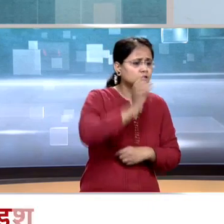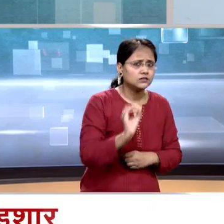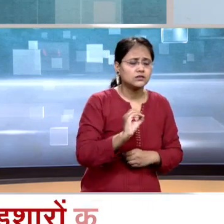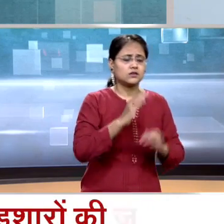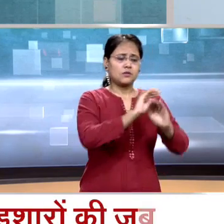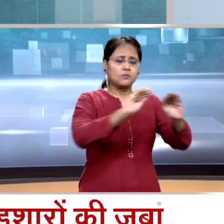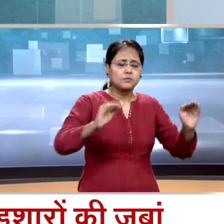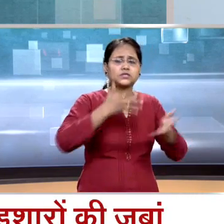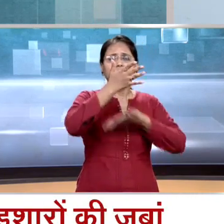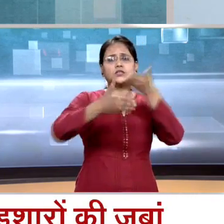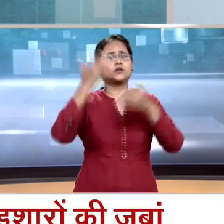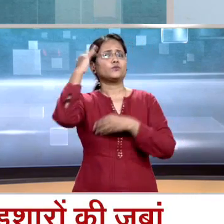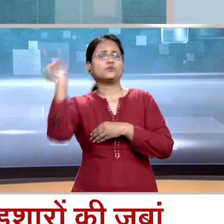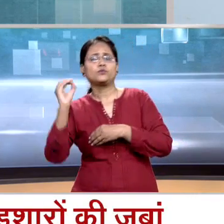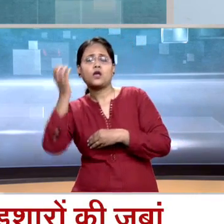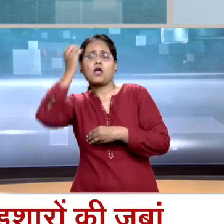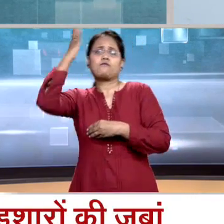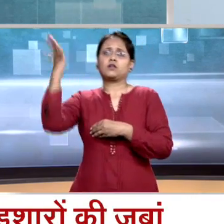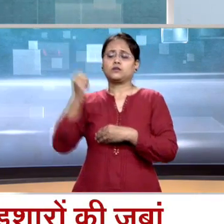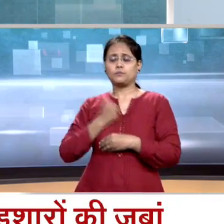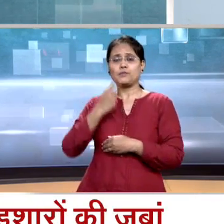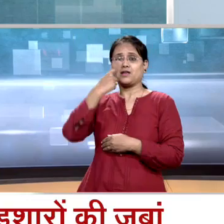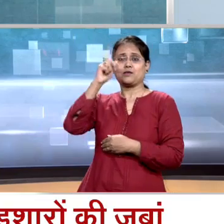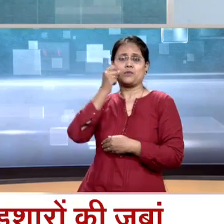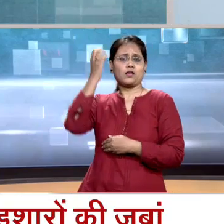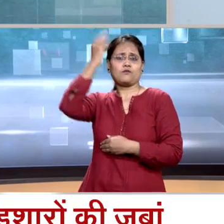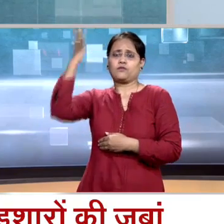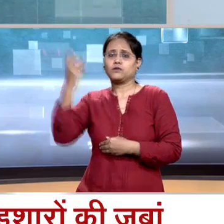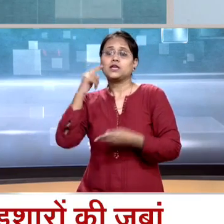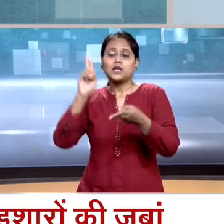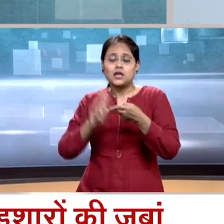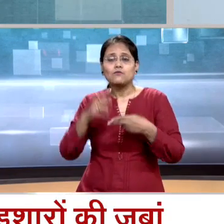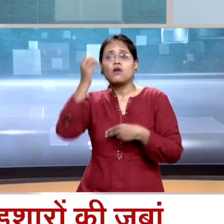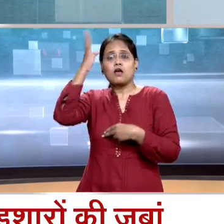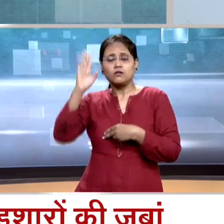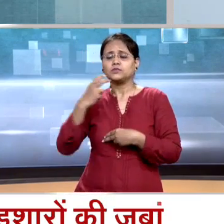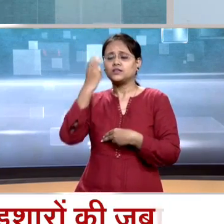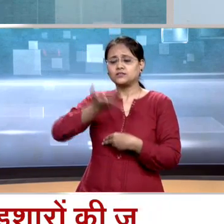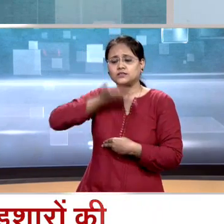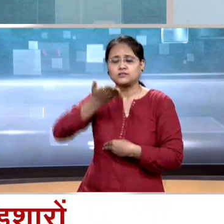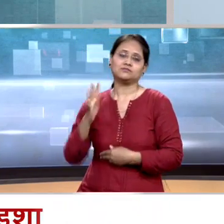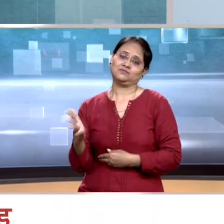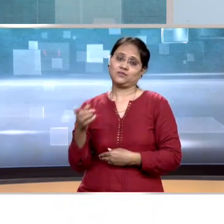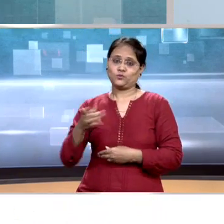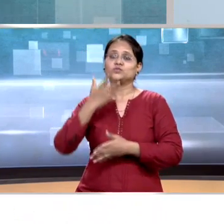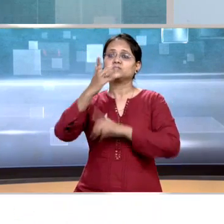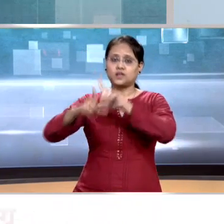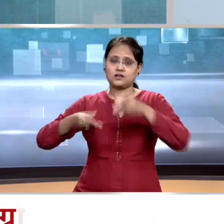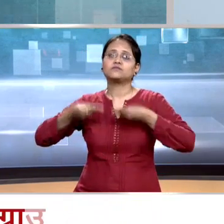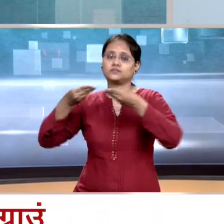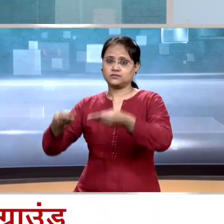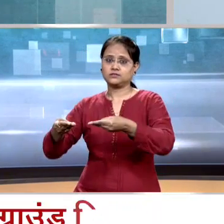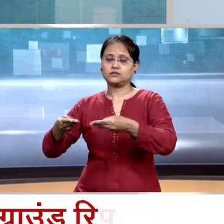किसी को मतलब नहीं है, कोई अवेयरनेस नहीं है। मेरे पेरेंट्स को भी अवेयरनेस नहीं थी, अगर होती तो वो शायद मेरी सिस्टर को थेरेपी नहीं दिलाते, वो साइन लैंग्वेज